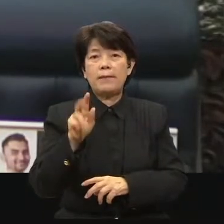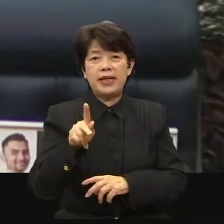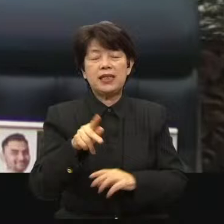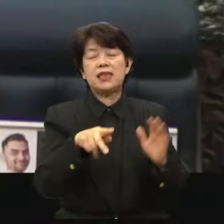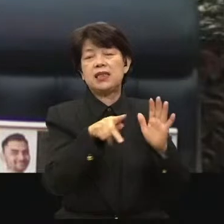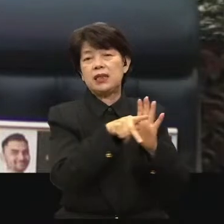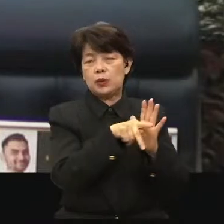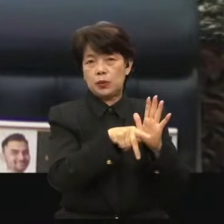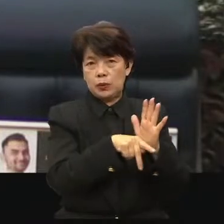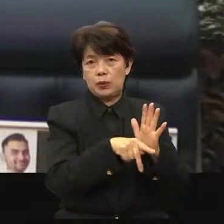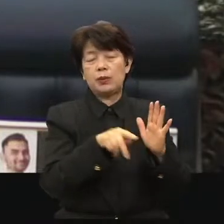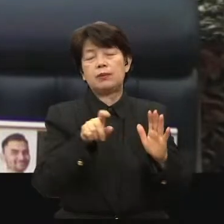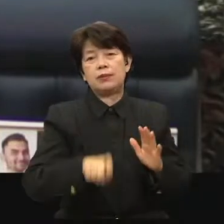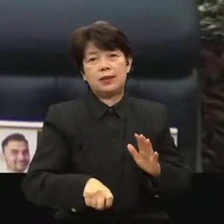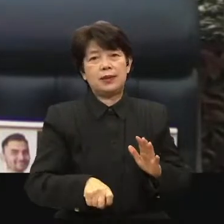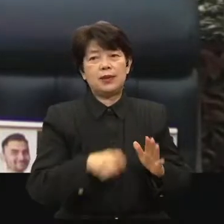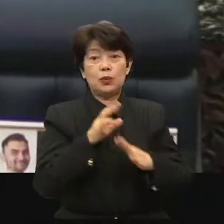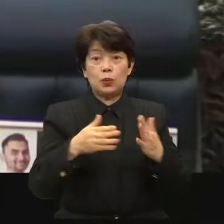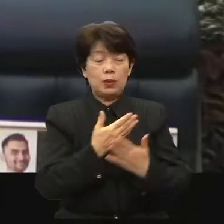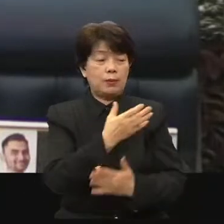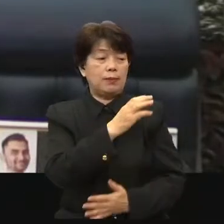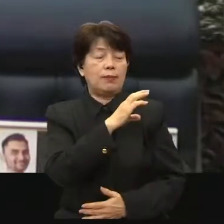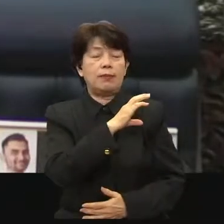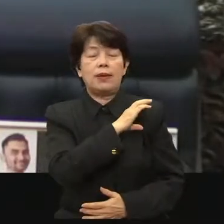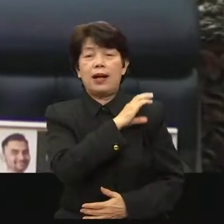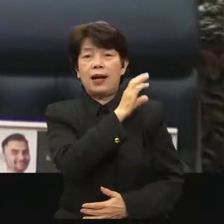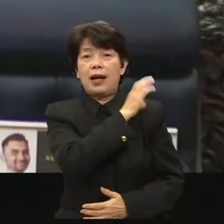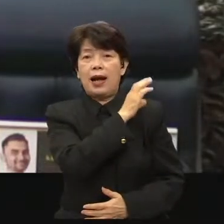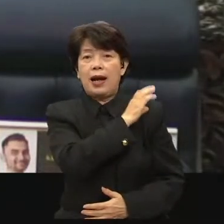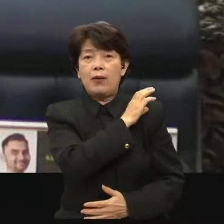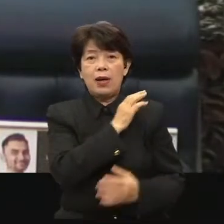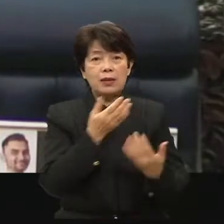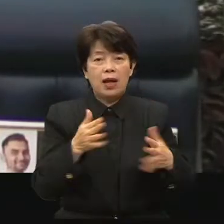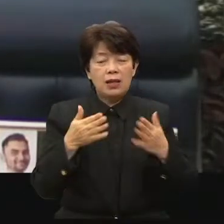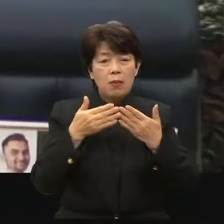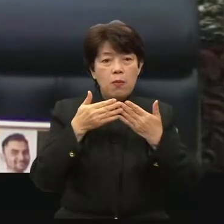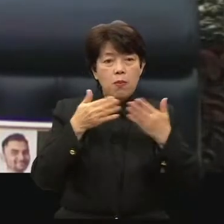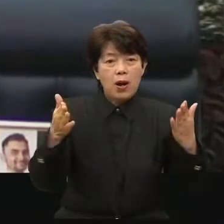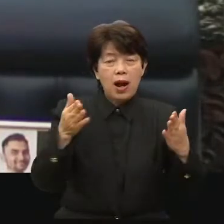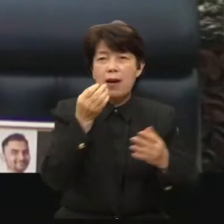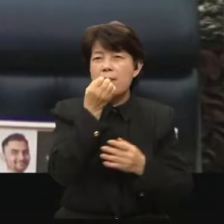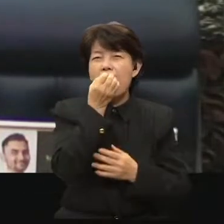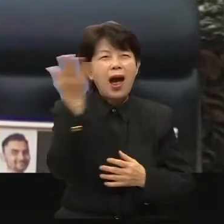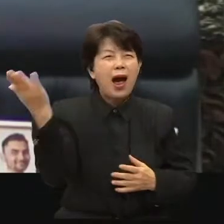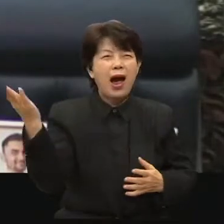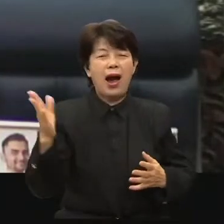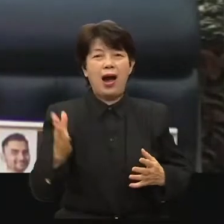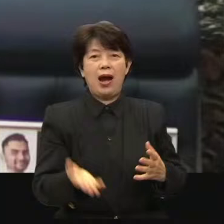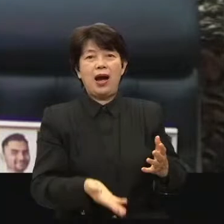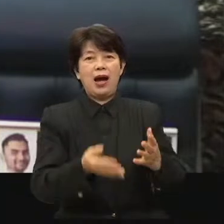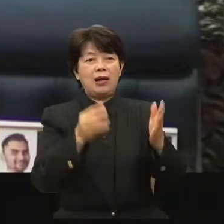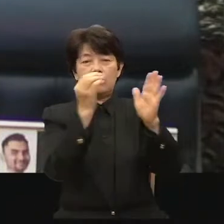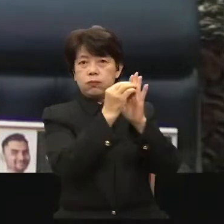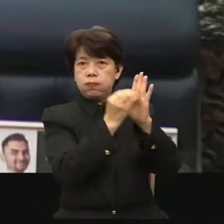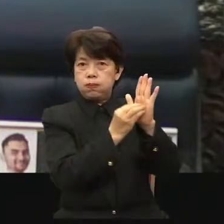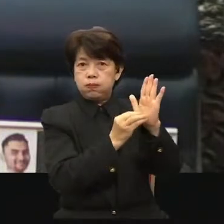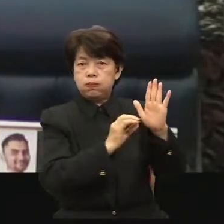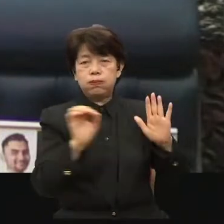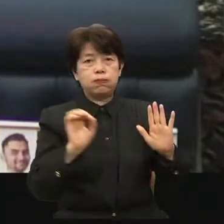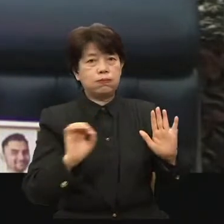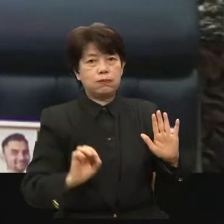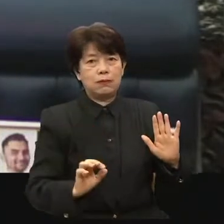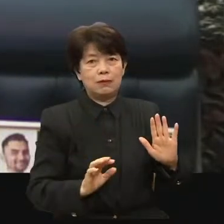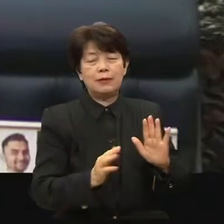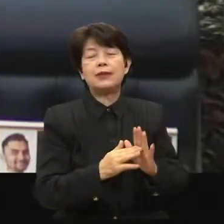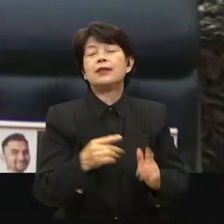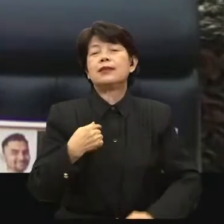oleh semua pegawai untuk pastikan bahawa tiada kebocoran data. Tentang kes yang disebut oleh yang berhormat tadi, saya berhormat, saya